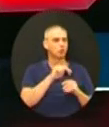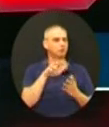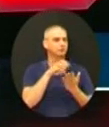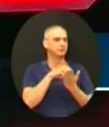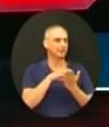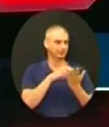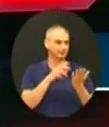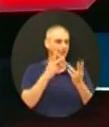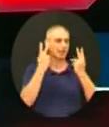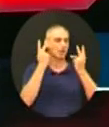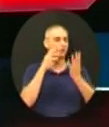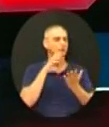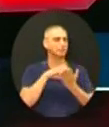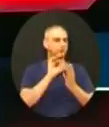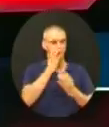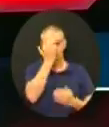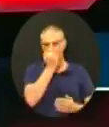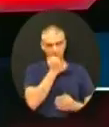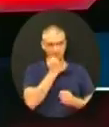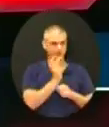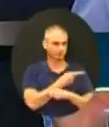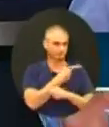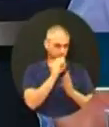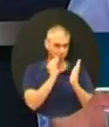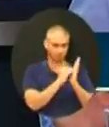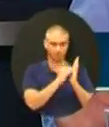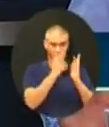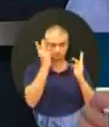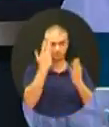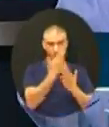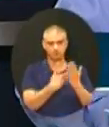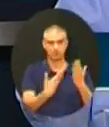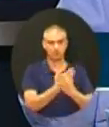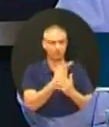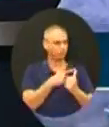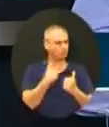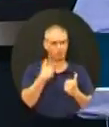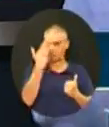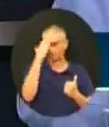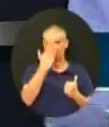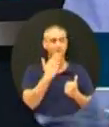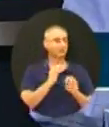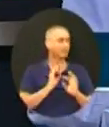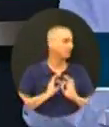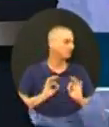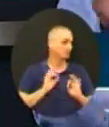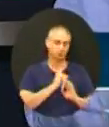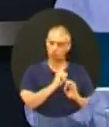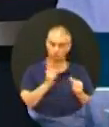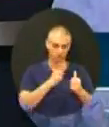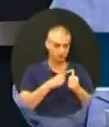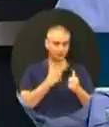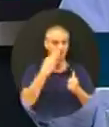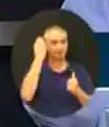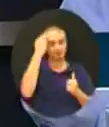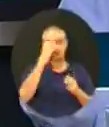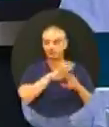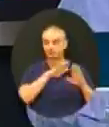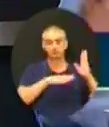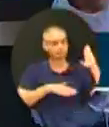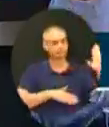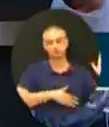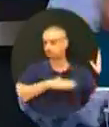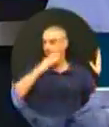או יותר נכון, לעקרונות הליבה, החמאסים הקלאסיים, הם מופיעים גם במסמך החדש. לא מכירים בישראל בשום צורה שהיא. פלסטינים מהים עד